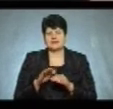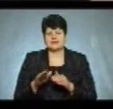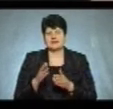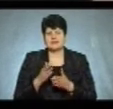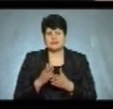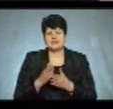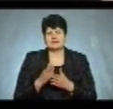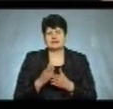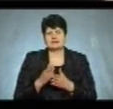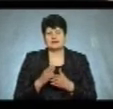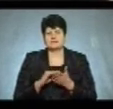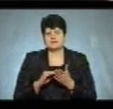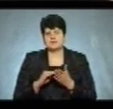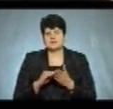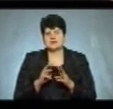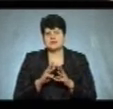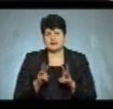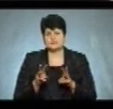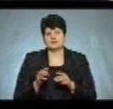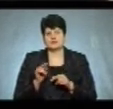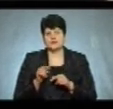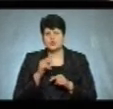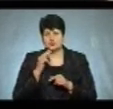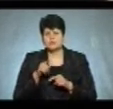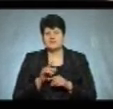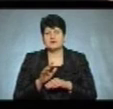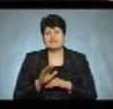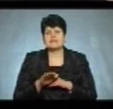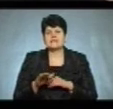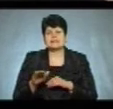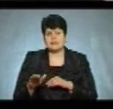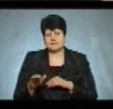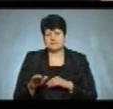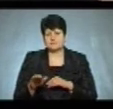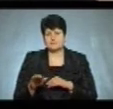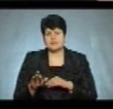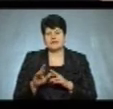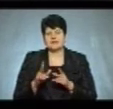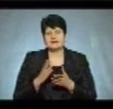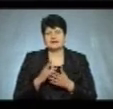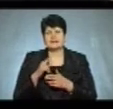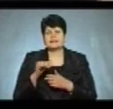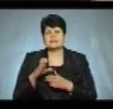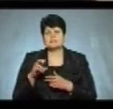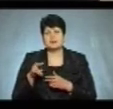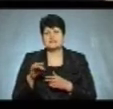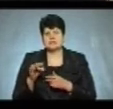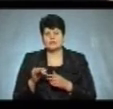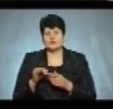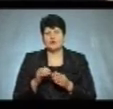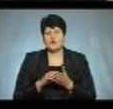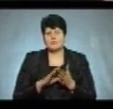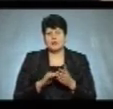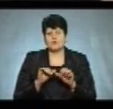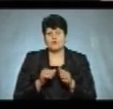на диспансерному обліку. Міністерство ставить нам вину те, що ми направляли дітей, які перебувають на диспансерному обліку, але форма довідки